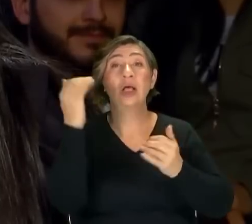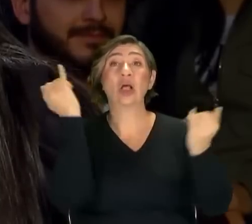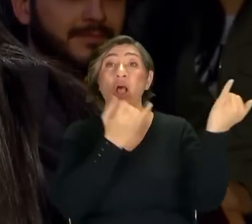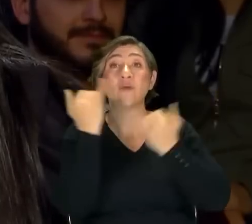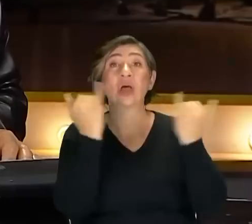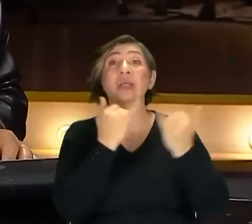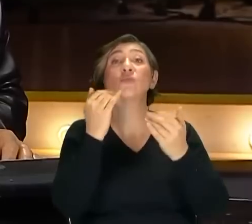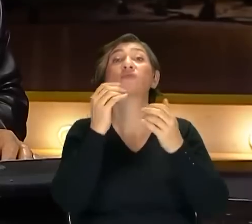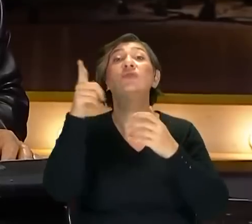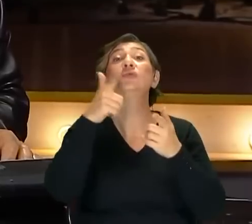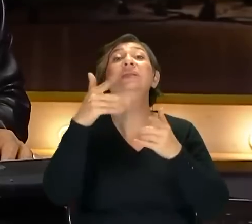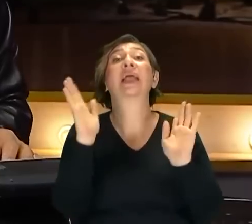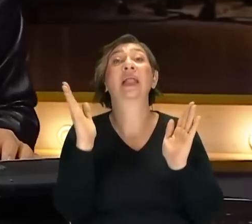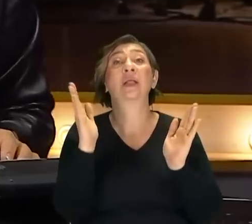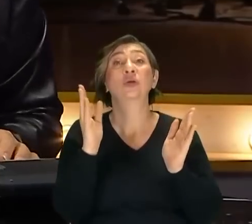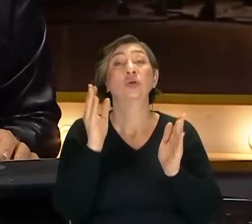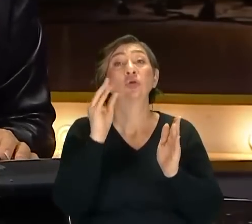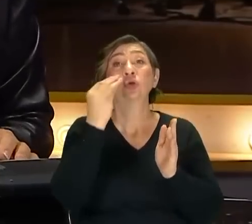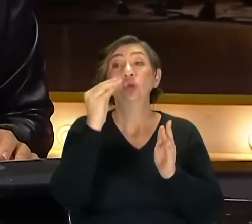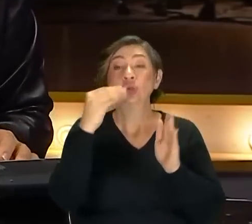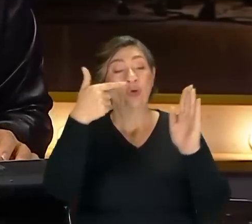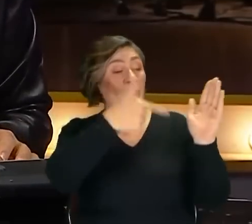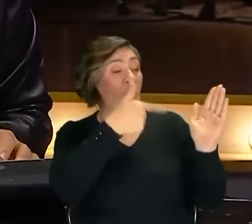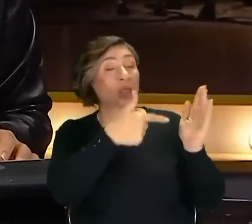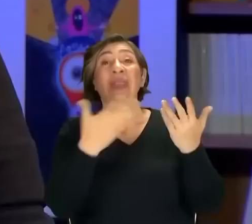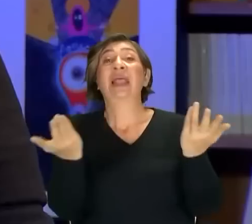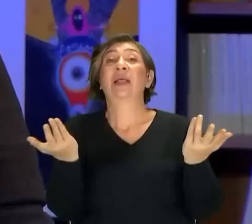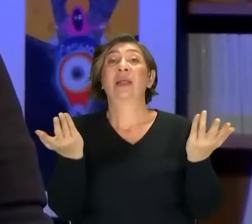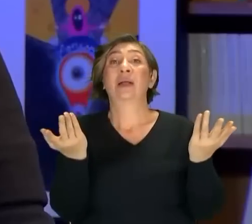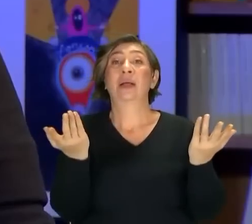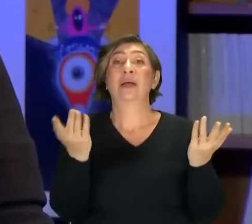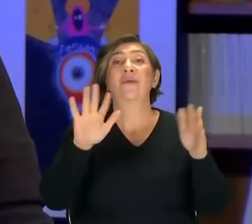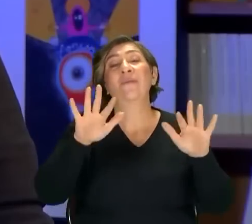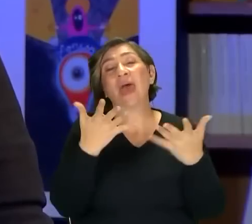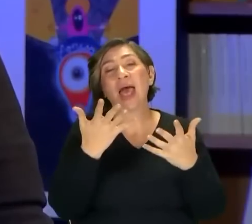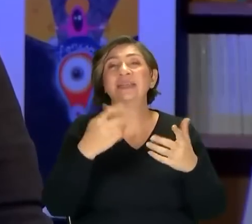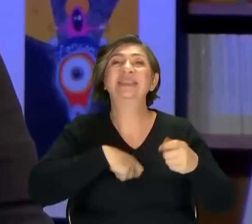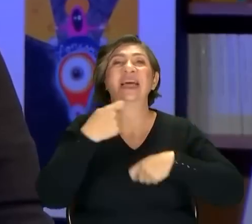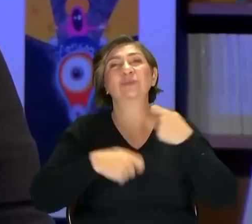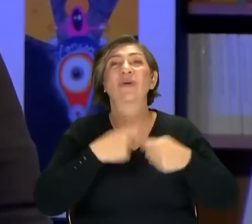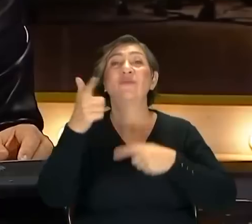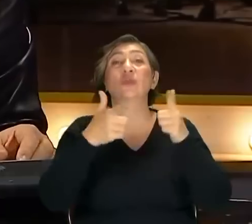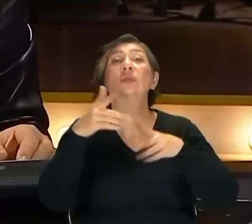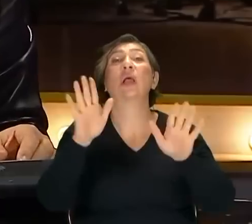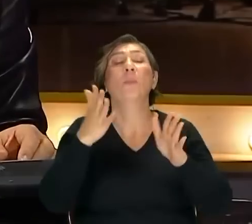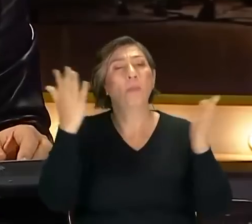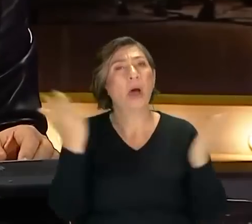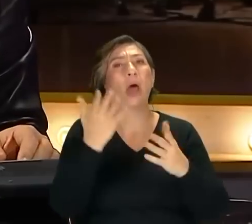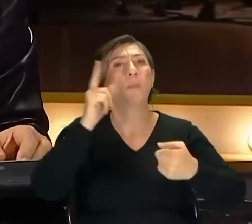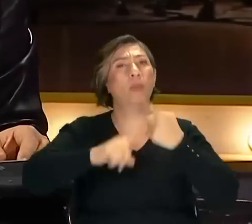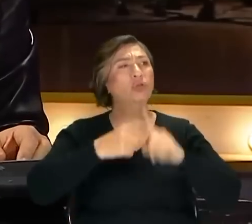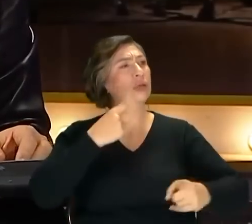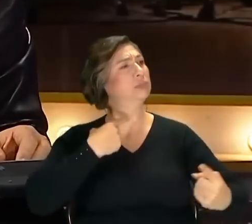Kavga etti videosu değil ki. Çocuğunu göstermedi videosu değil. Ya da bilmem saçmaladı videosu değil. Bayağı